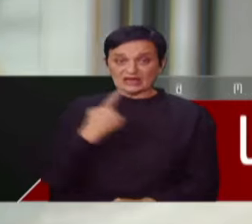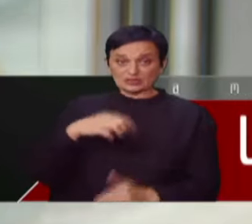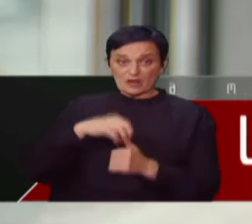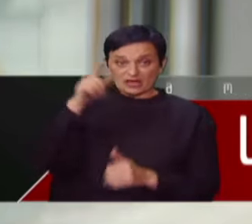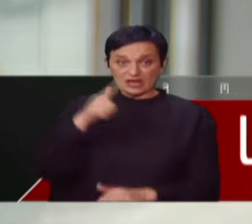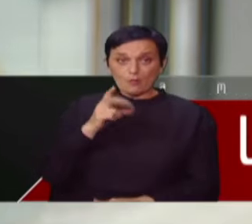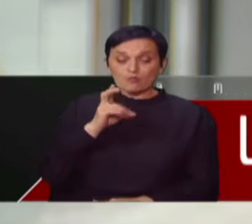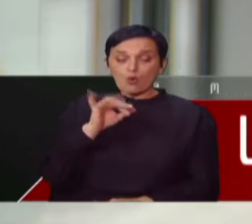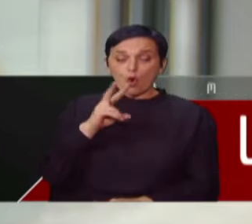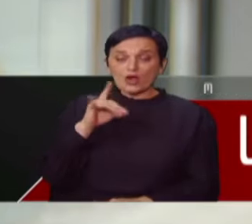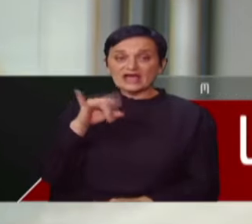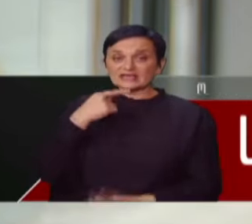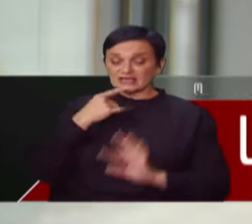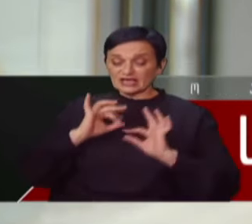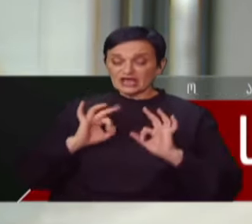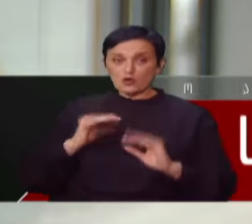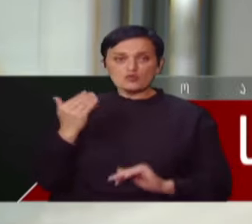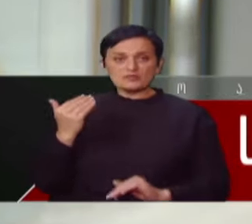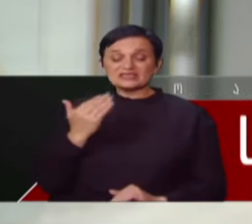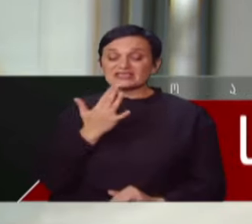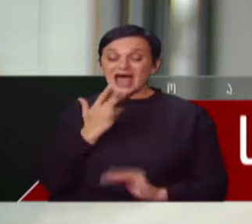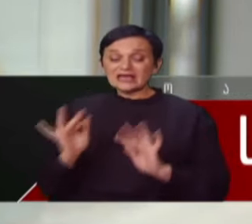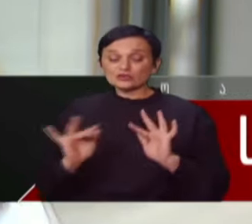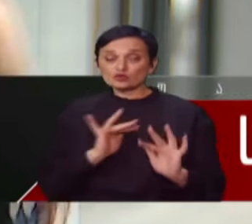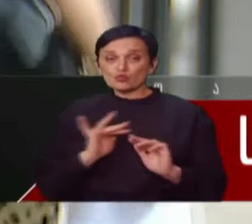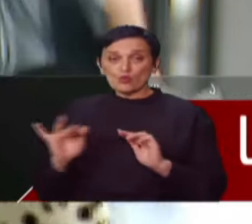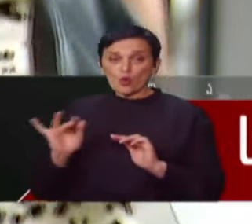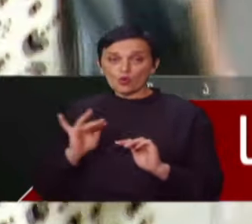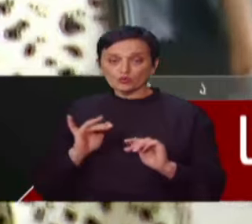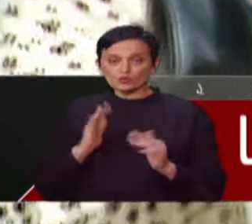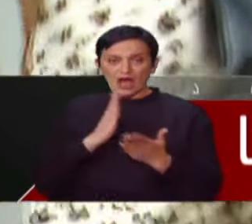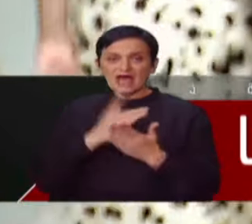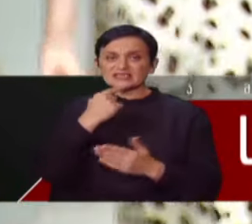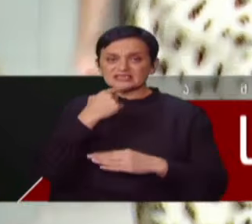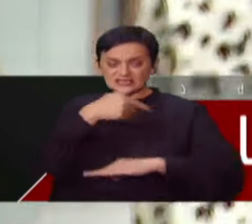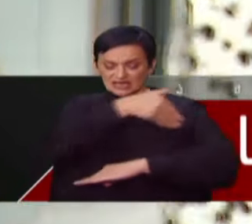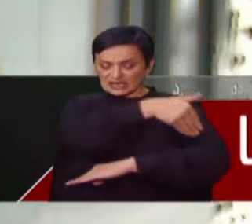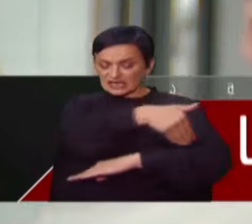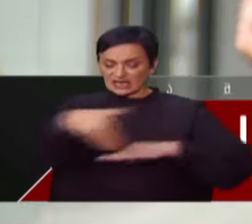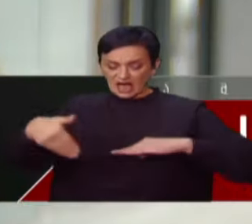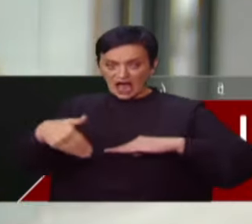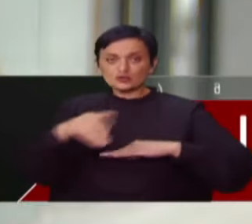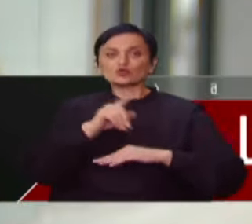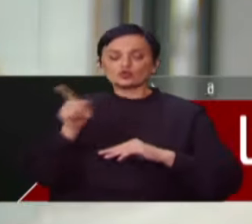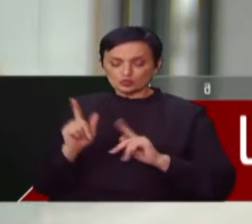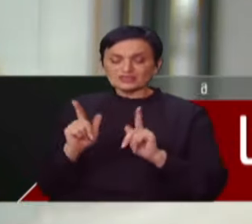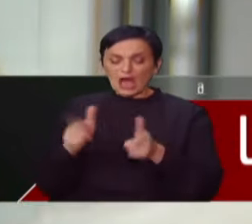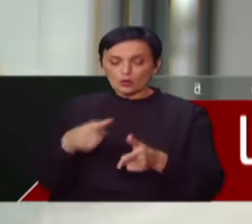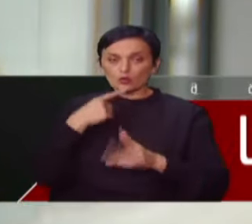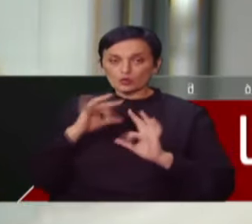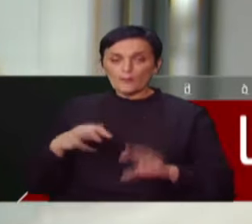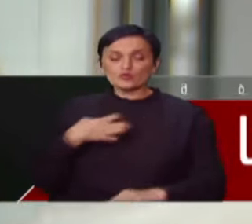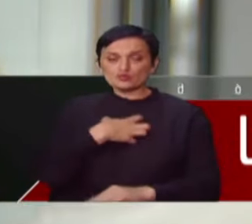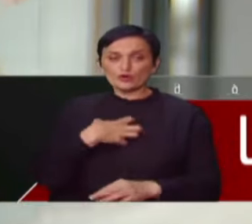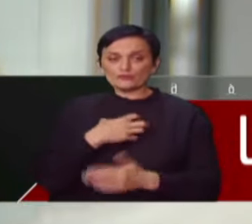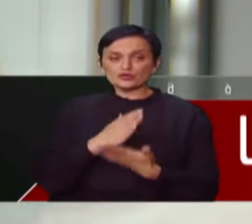ლიდერმა გიგა ბოკერიამ განაცხადა, რომ მისთვის ნაციონალური მოძრაობა არის წითელი ხაზი, თუმცა ის ემხრობა და აცხადებს, რომ